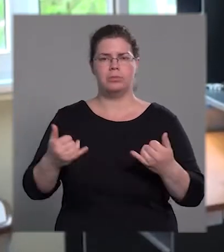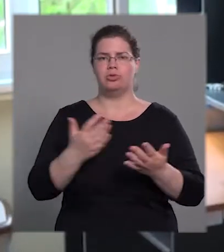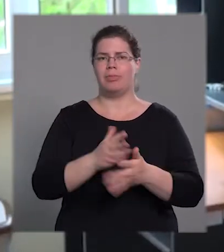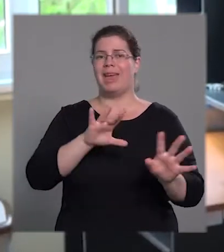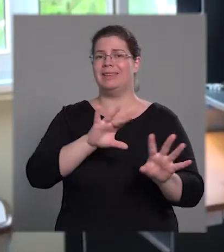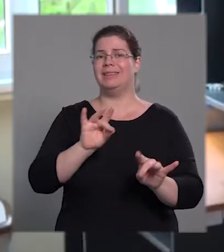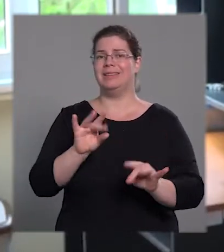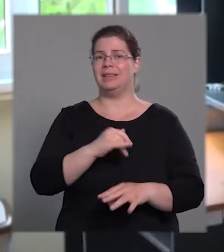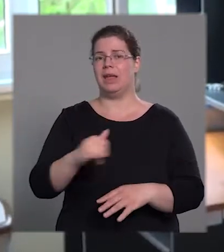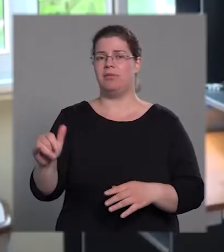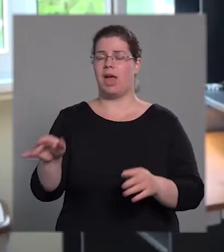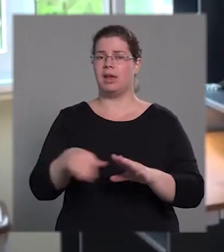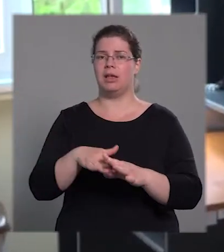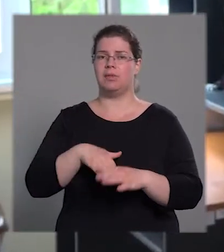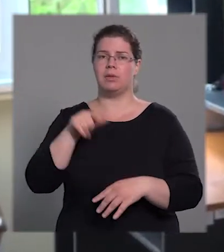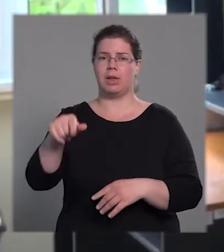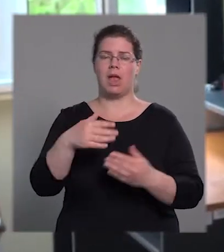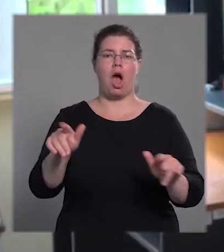Nagyon fontosnak tartjuk a